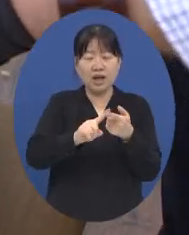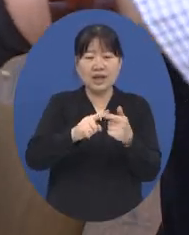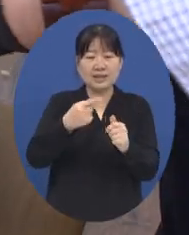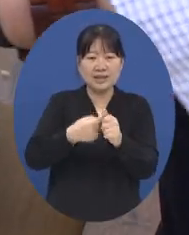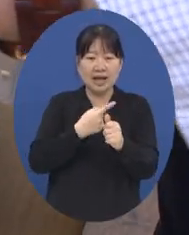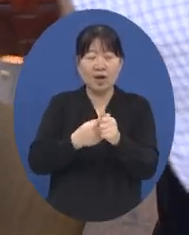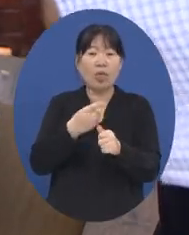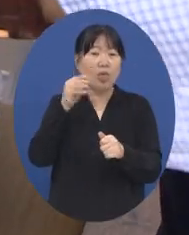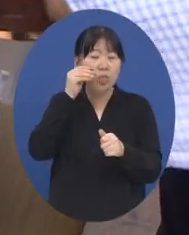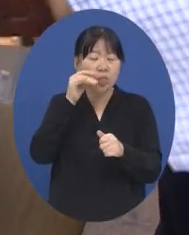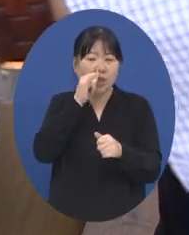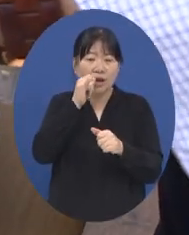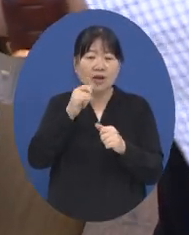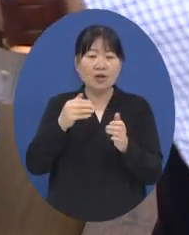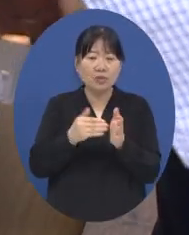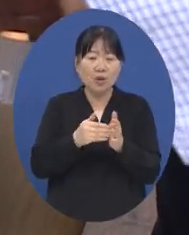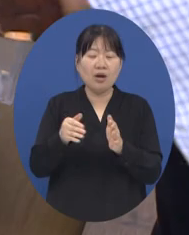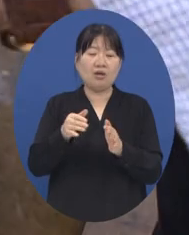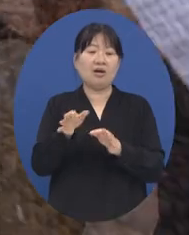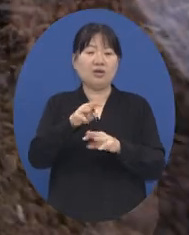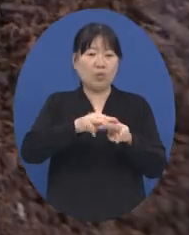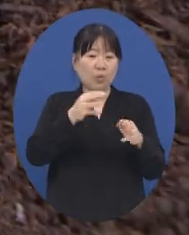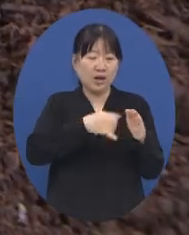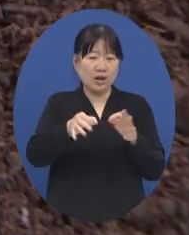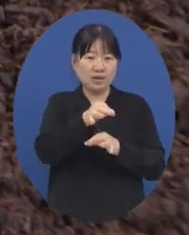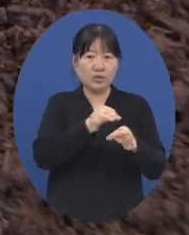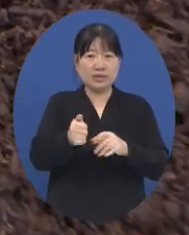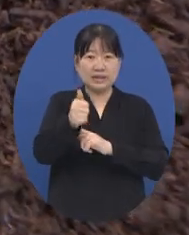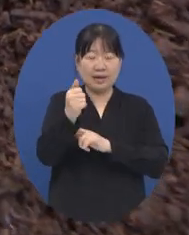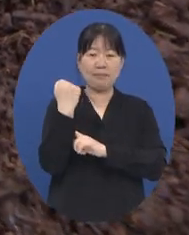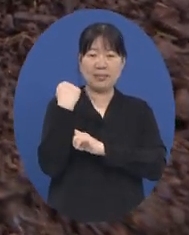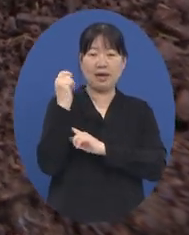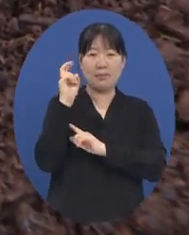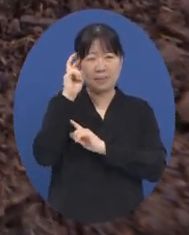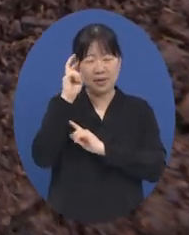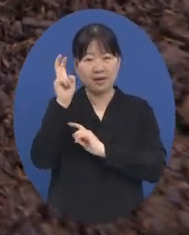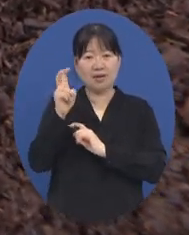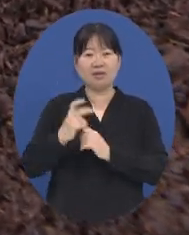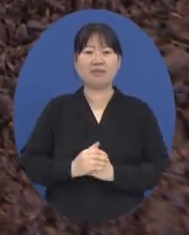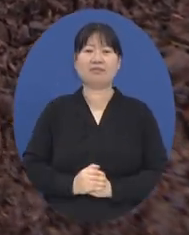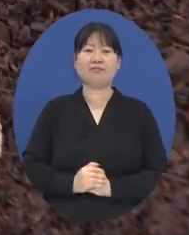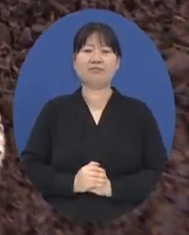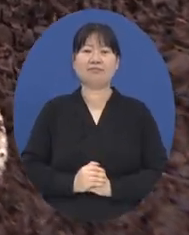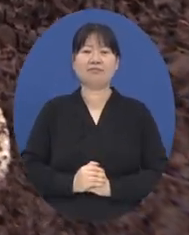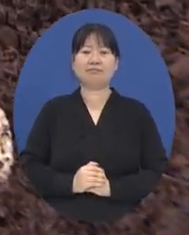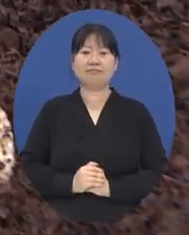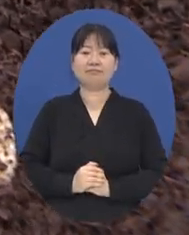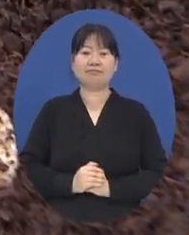농가의 경쟁력이 강화될 것으로 기대됩니다. 경기 CCTV 최창순입니다.